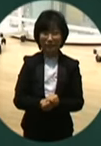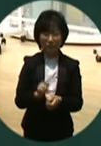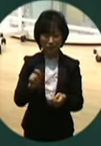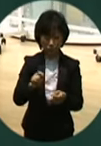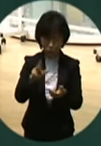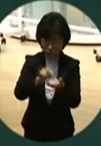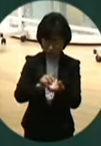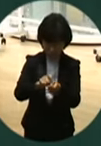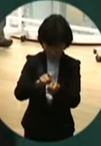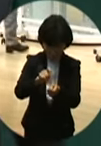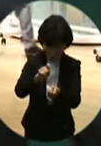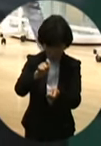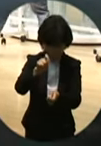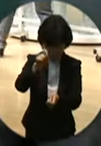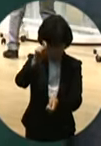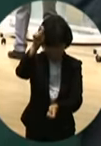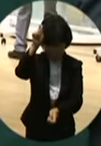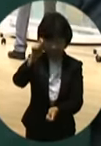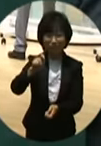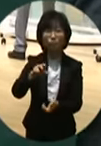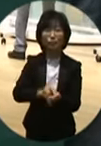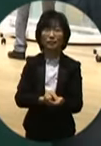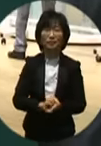an old problem. 자.